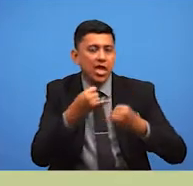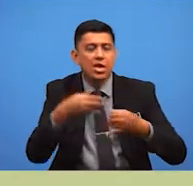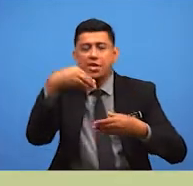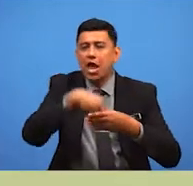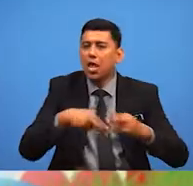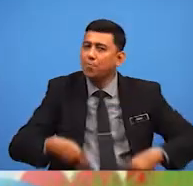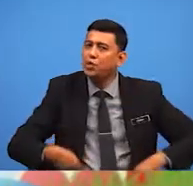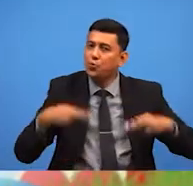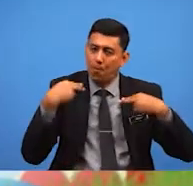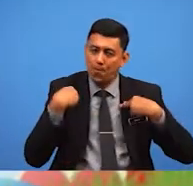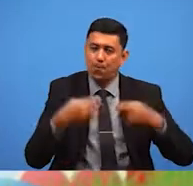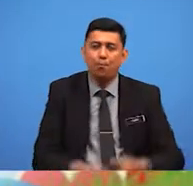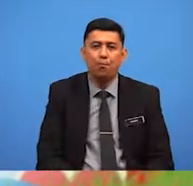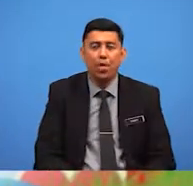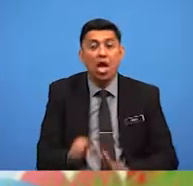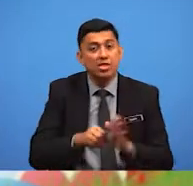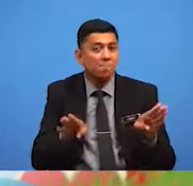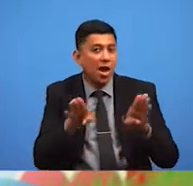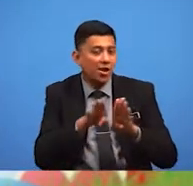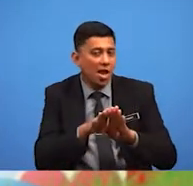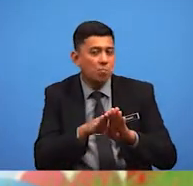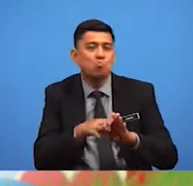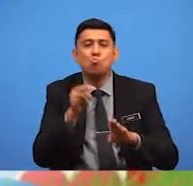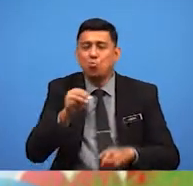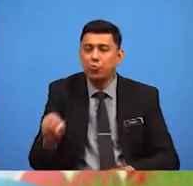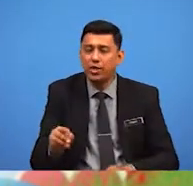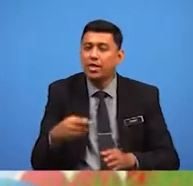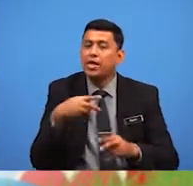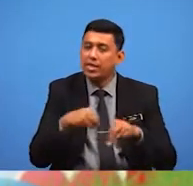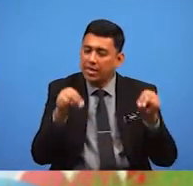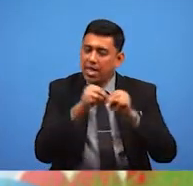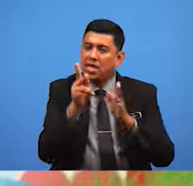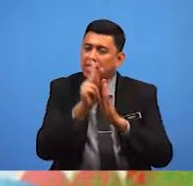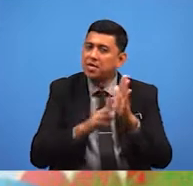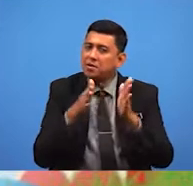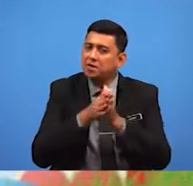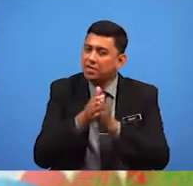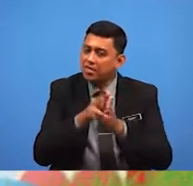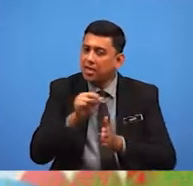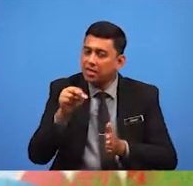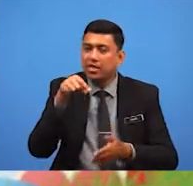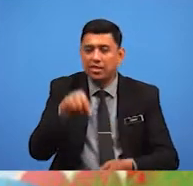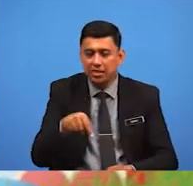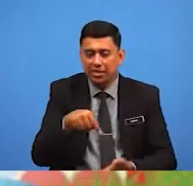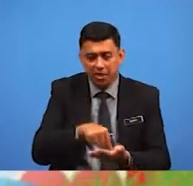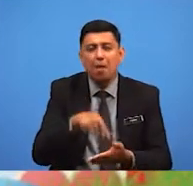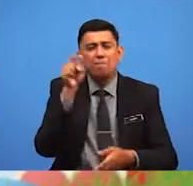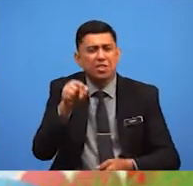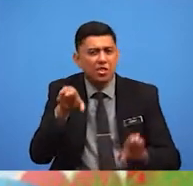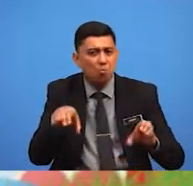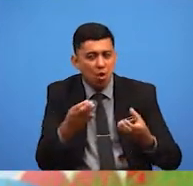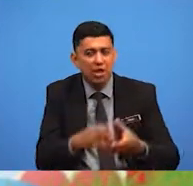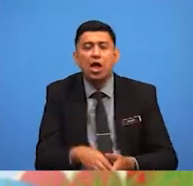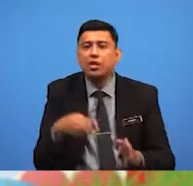hidup. Sebagai murid, nilai kerajinan ini seharusnya diamalkan di